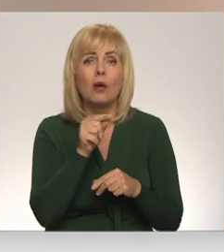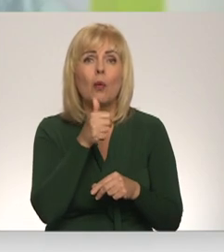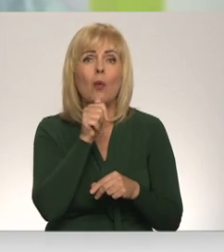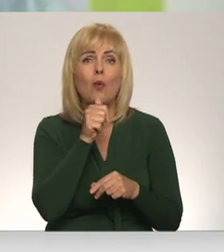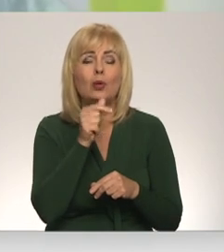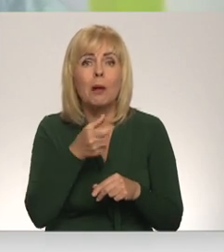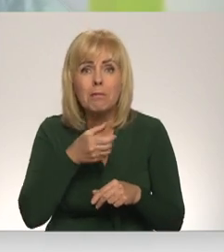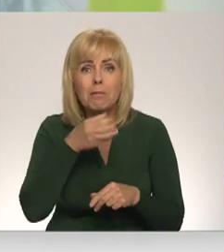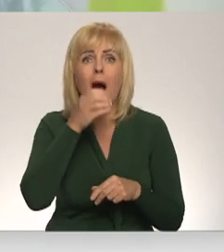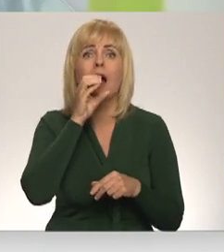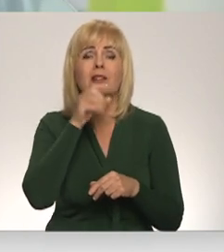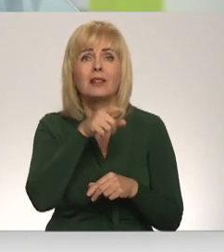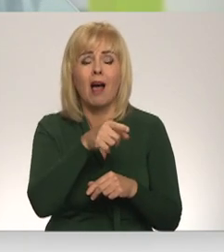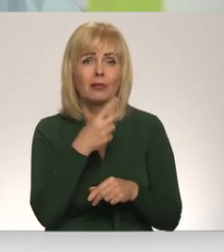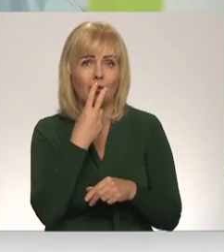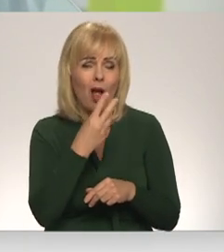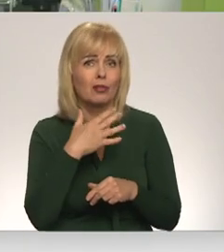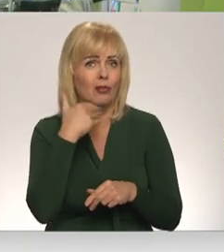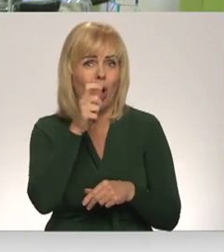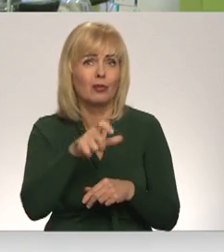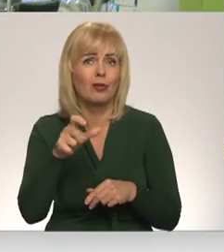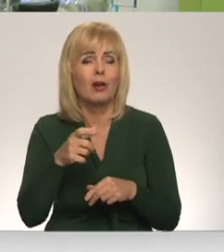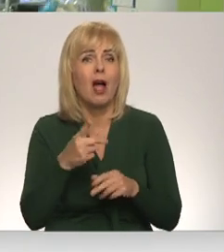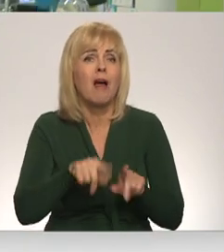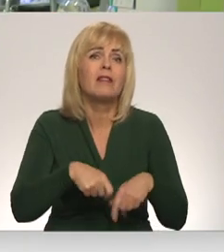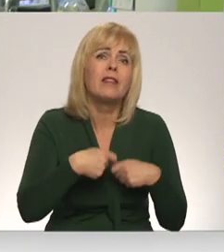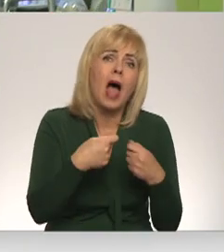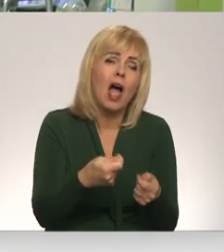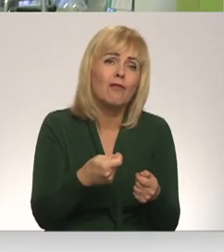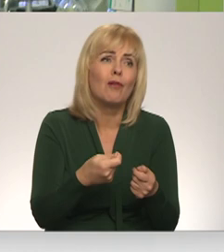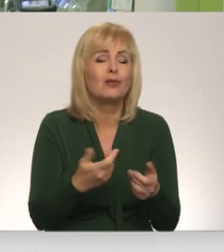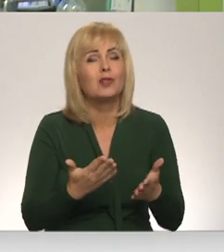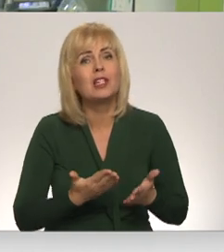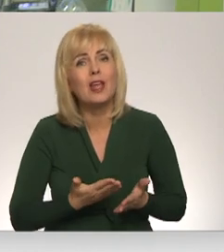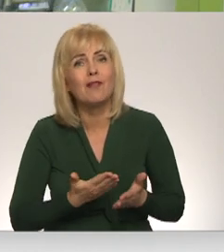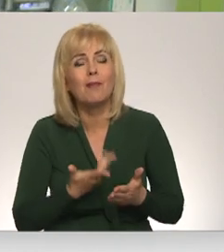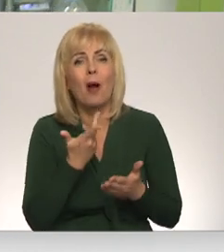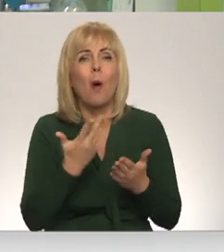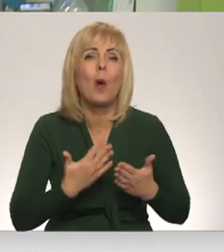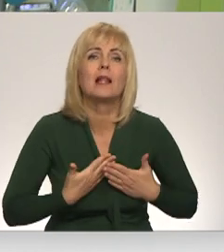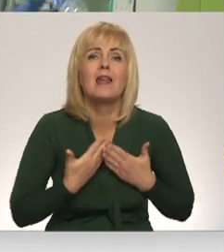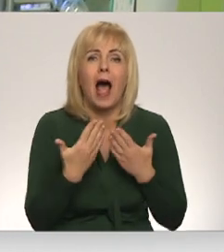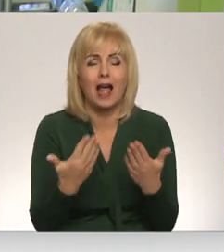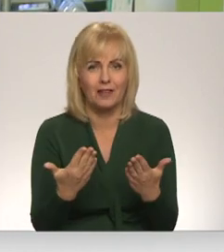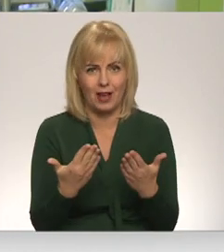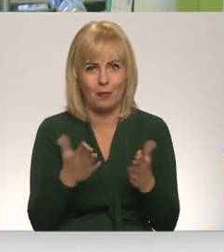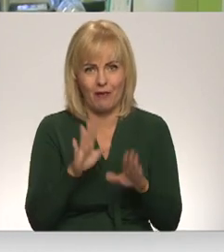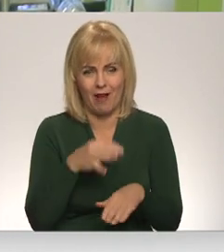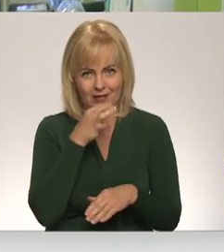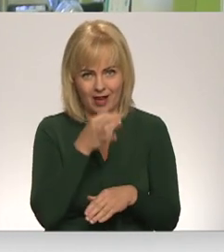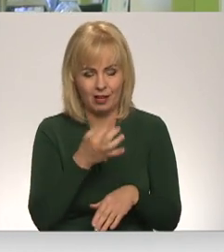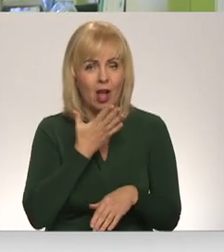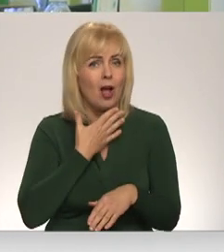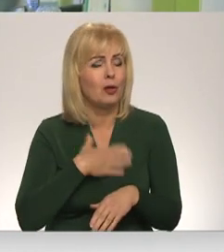ūdeni, padzerot ūdeni, es devu cilvēkam kaut kādu, es nezinu, dzīvības iedvesmu, vai kā to var teikt, un tas man